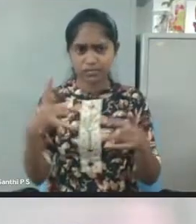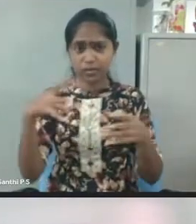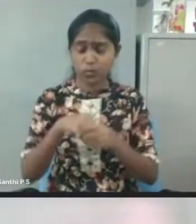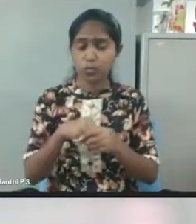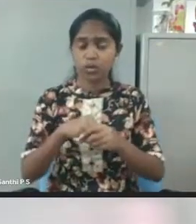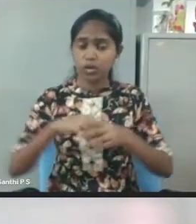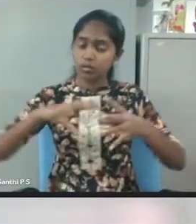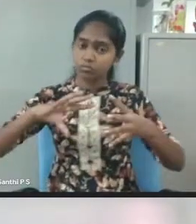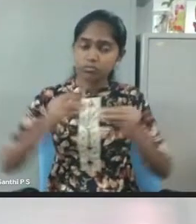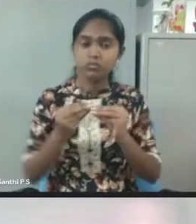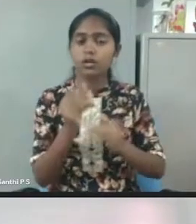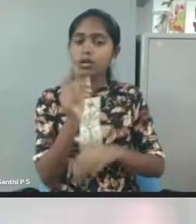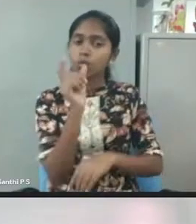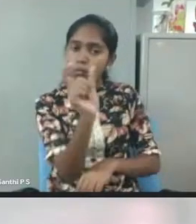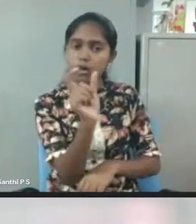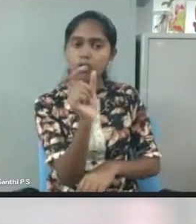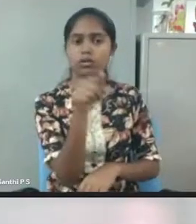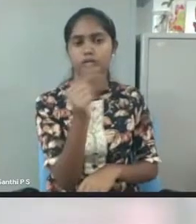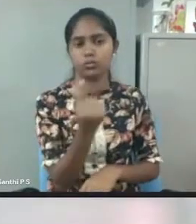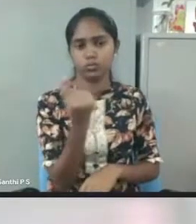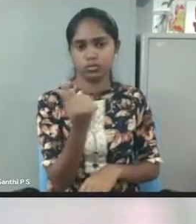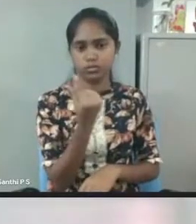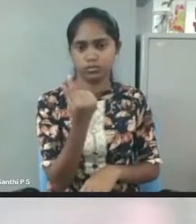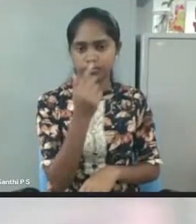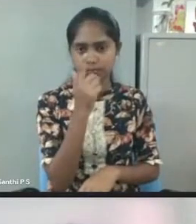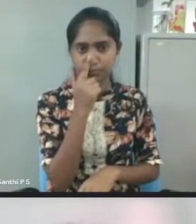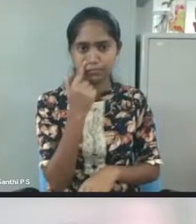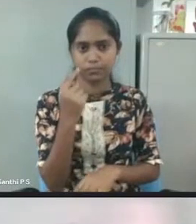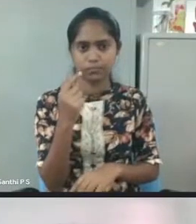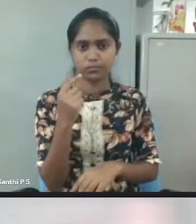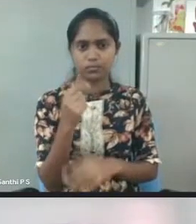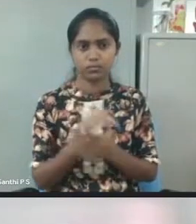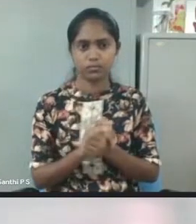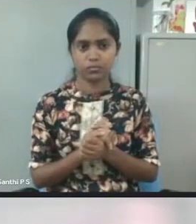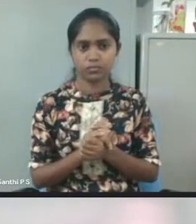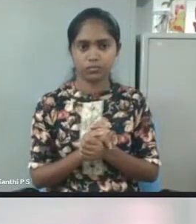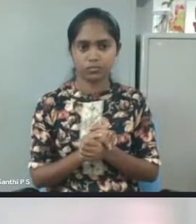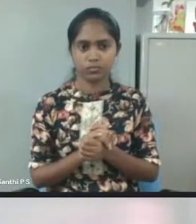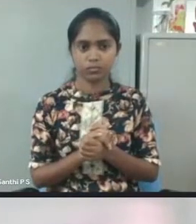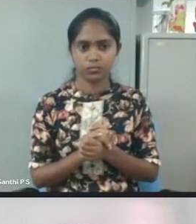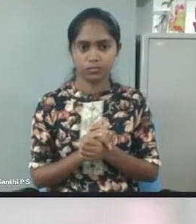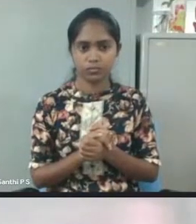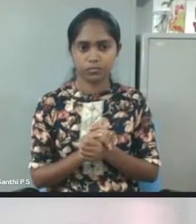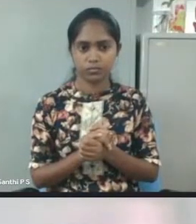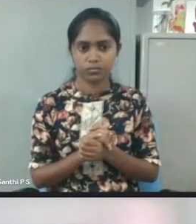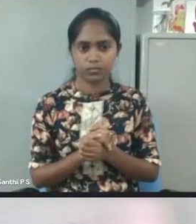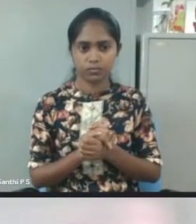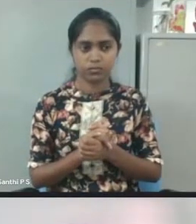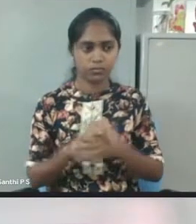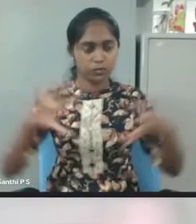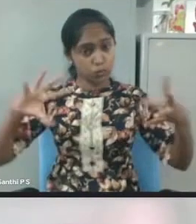പദമായിട്ടാണ്, ഒരു കോമൺ വേർഡാണ്, ഒരു അംബ്രല്ല ടേം എന്നാണ് അവർ പറയുന്നത്. ഒരു എല്ലാത്തിനെയും ഉൾപ്പെടുത്തിയിട്ടുള്ള